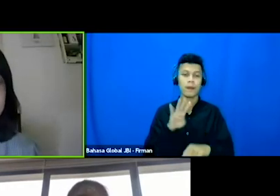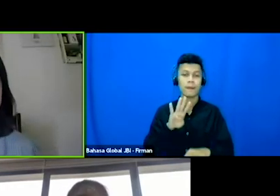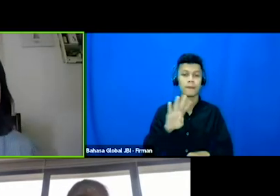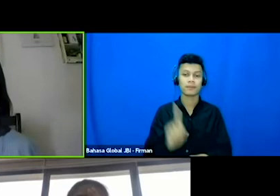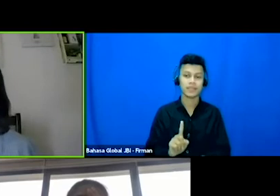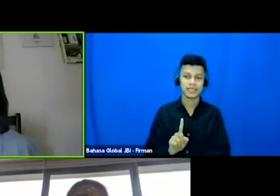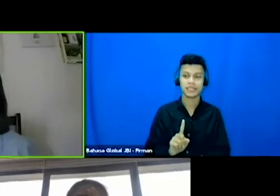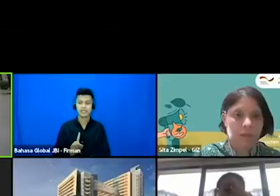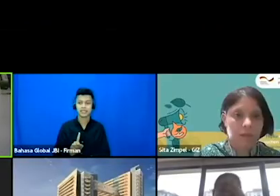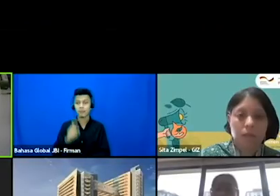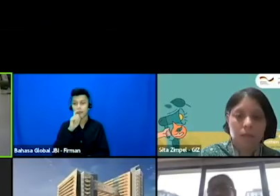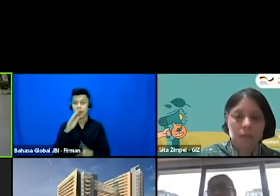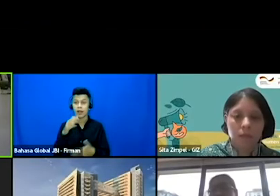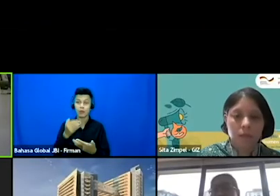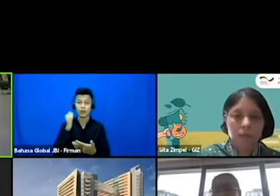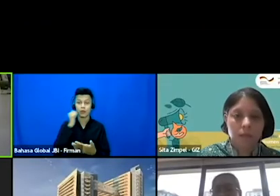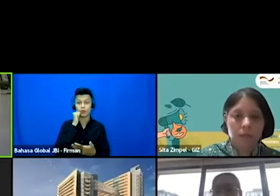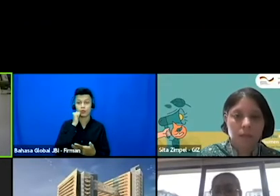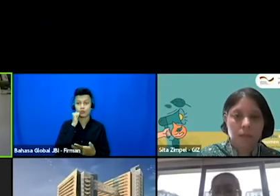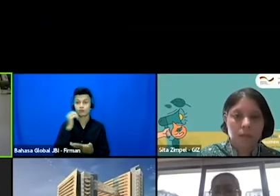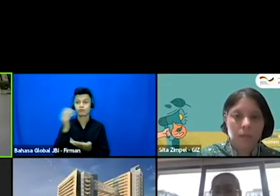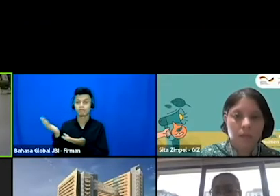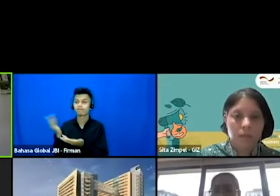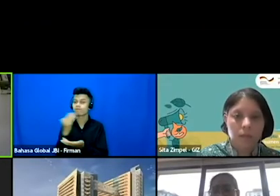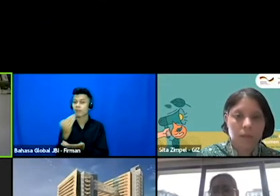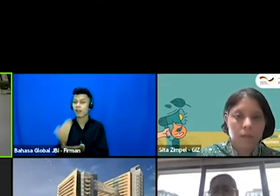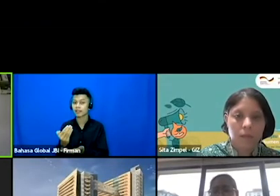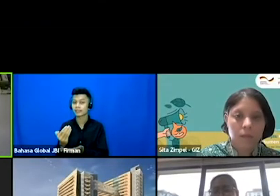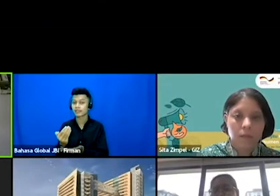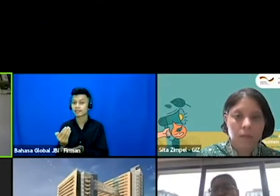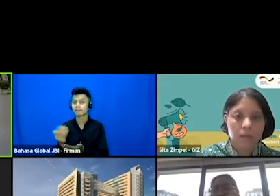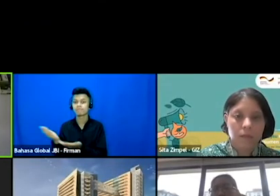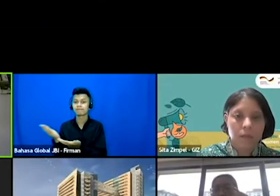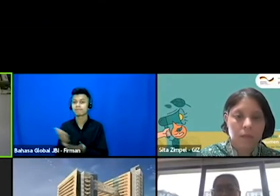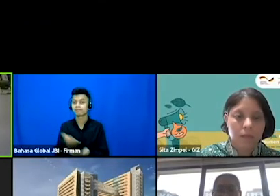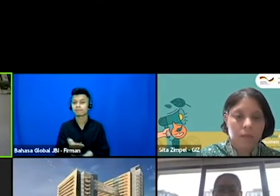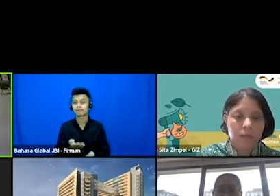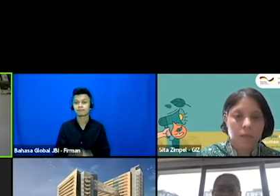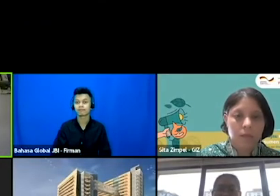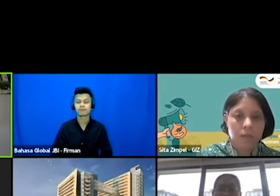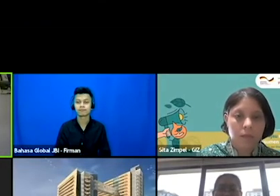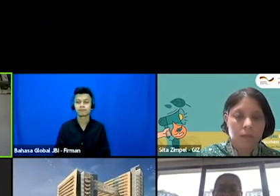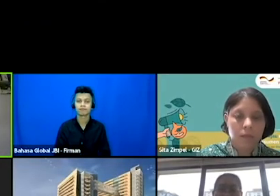menit ya Bapak kau ini akan menjadi perwakilan Terima kasih banyak sebelumnya